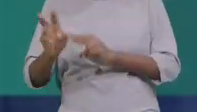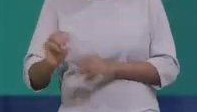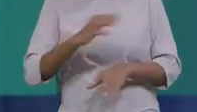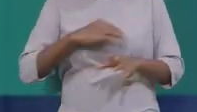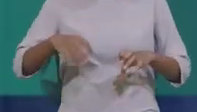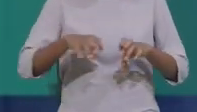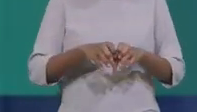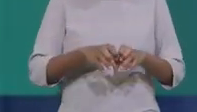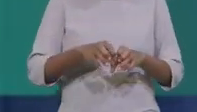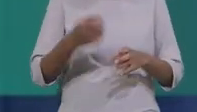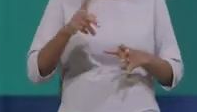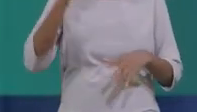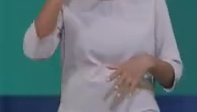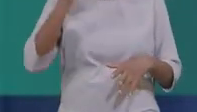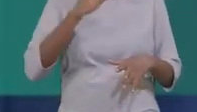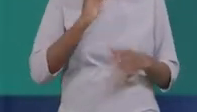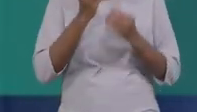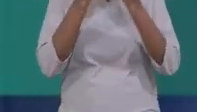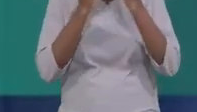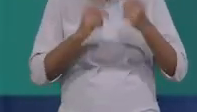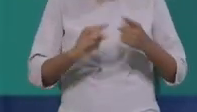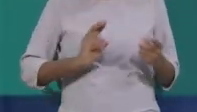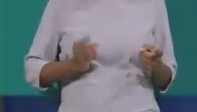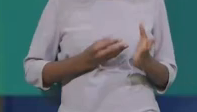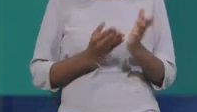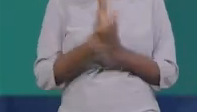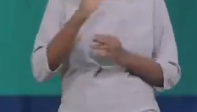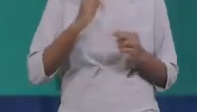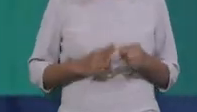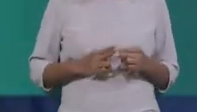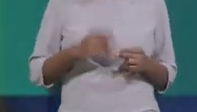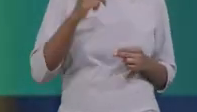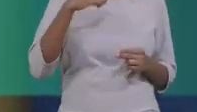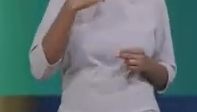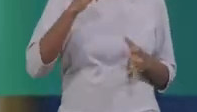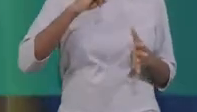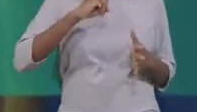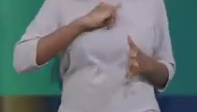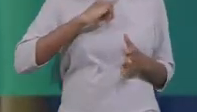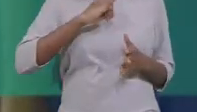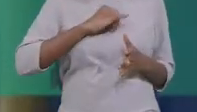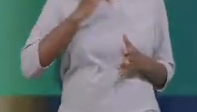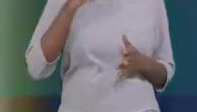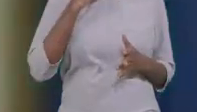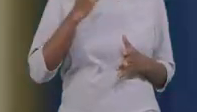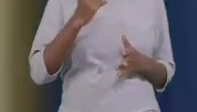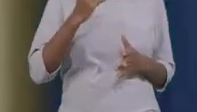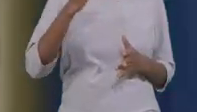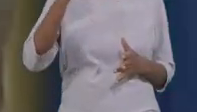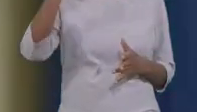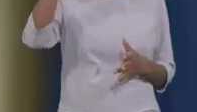il a dit, même les démons nous sont soumis en ton nom, il a dit, je voyais